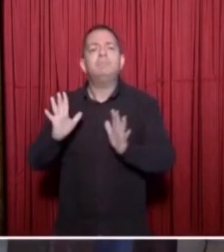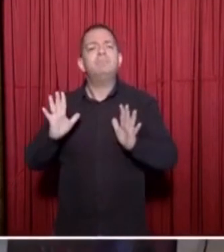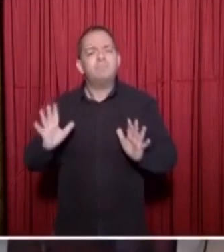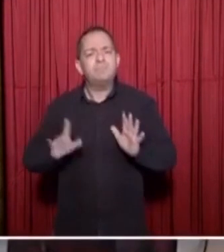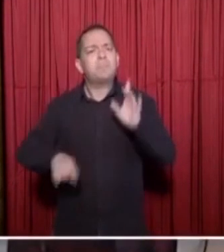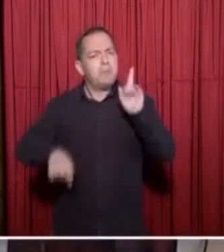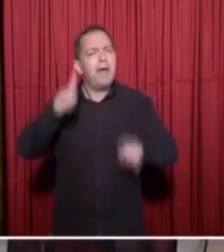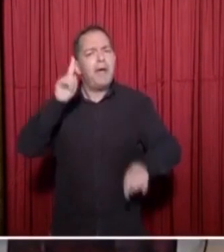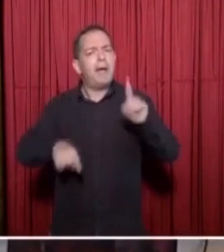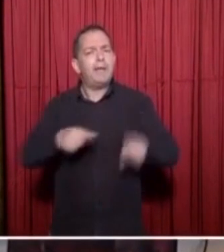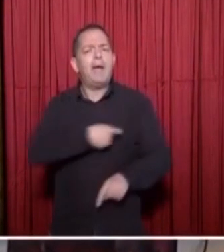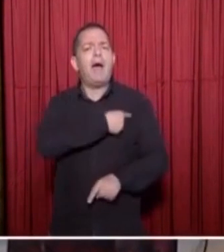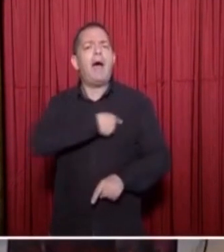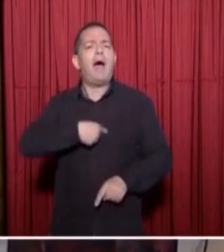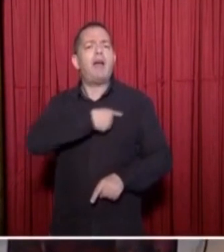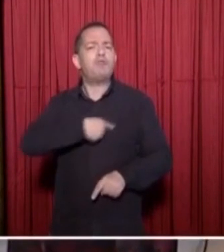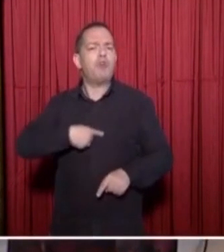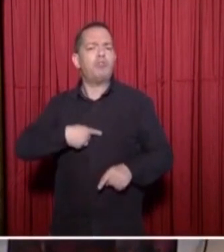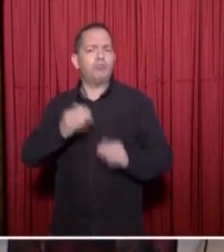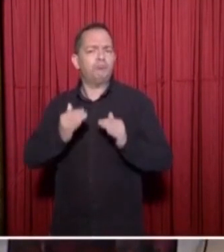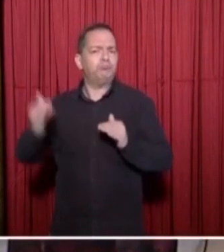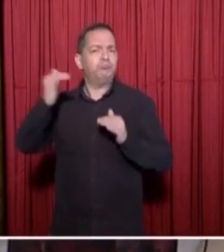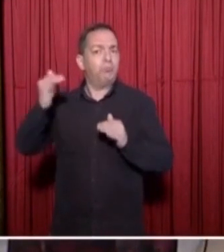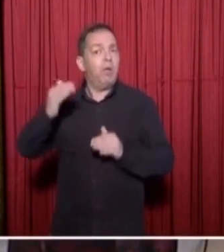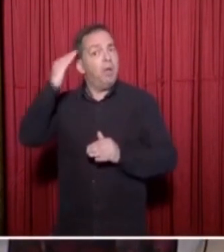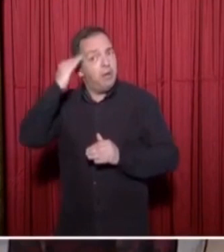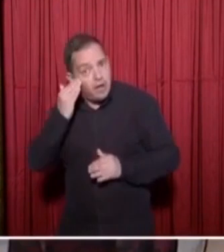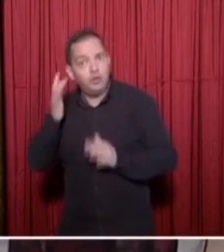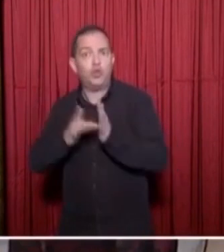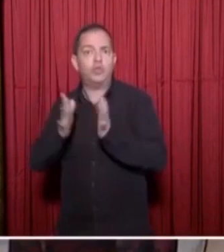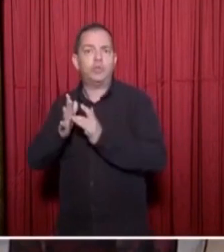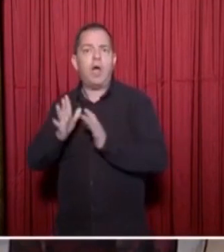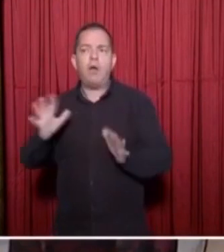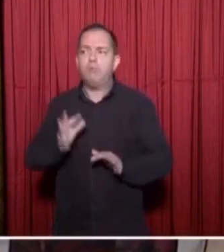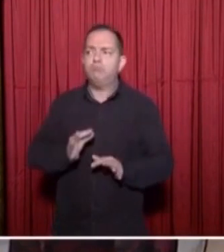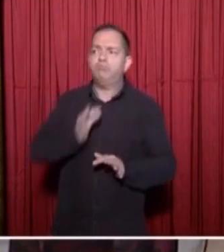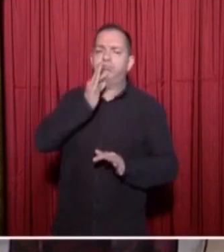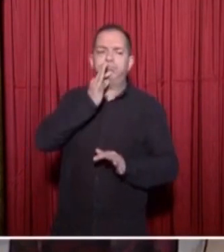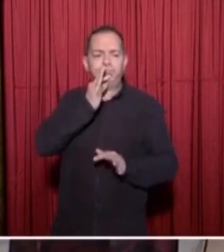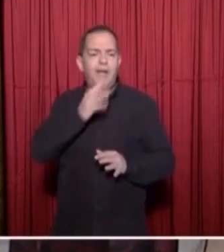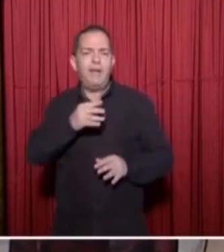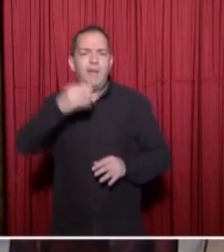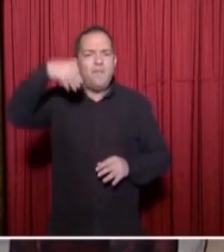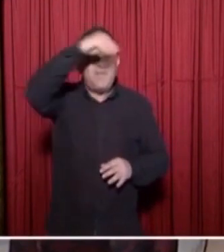μέντι, και εκ των αρχόντων πολλοί επίστευσαν εις αυτόν, αλλά δια τους φαρισαίους, που